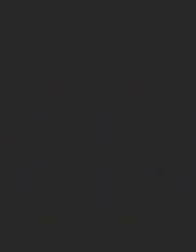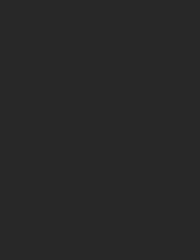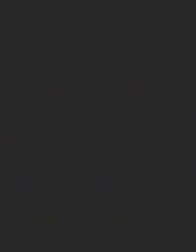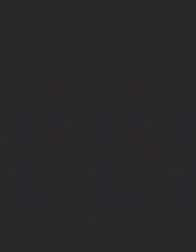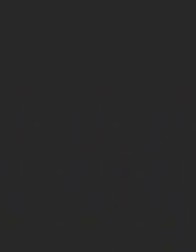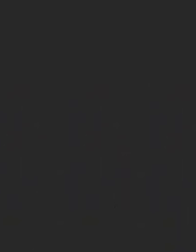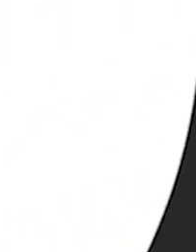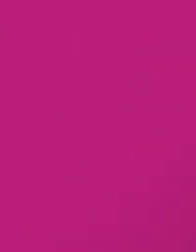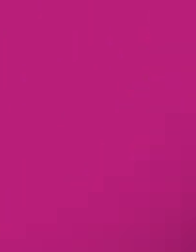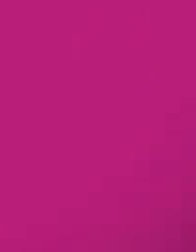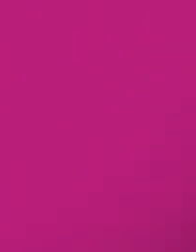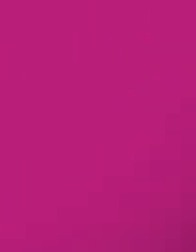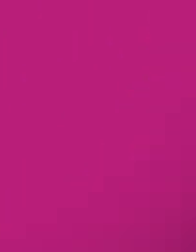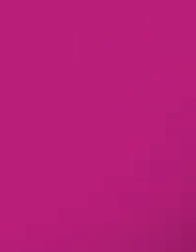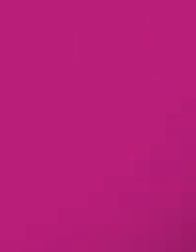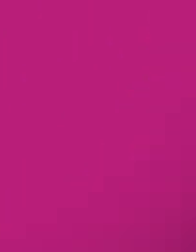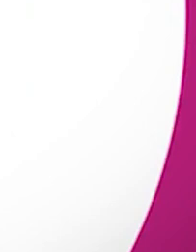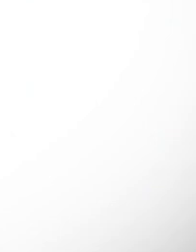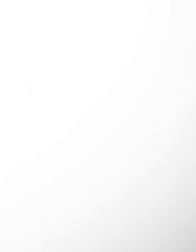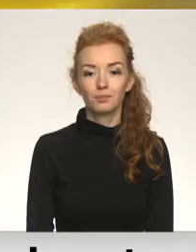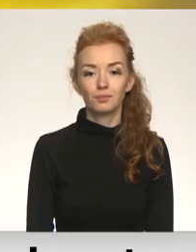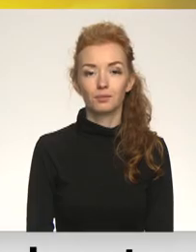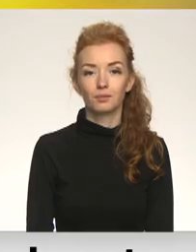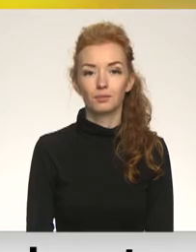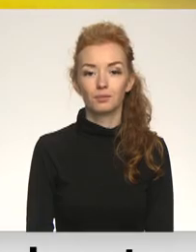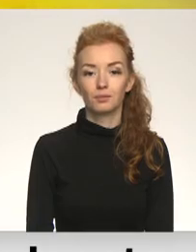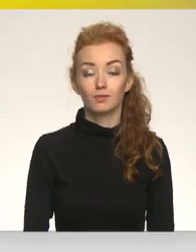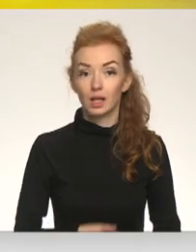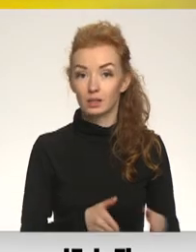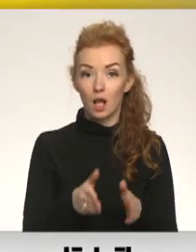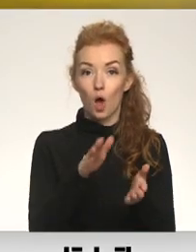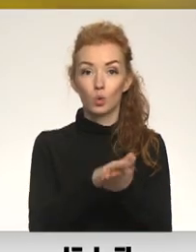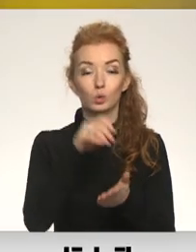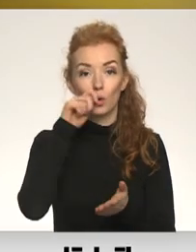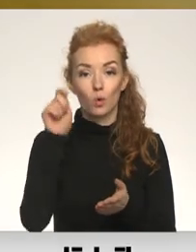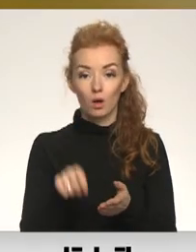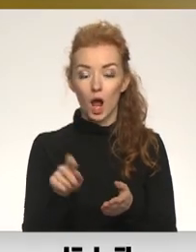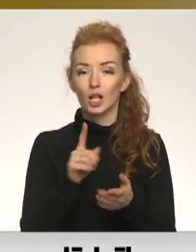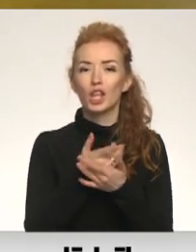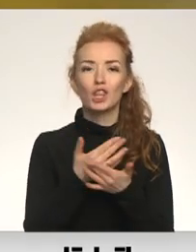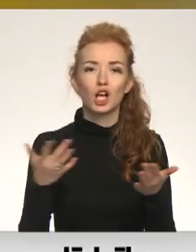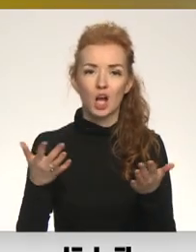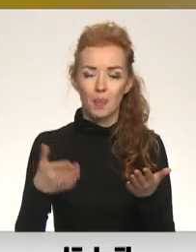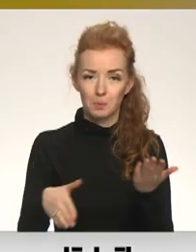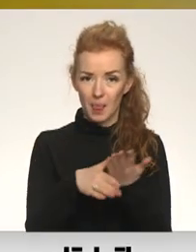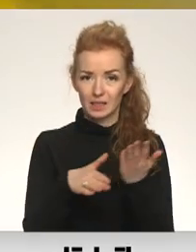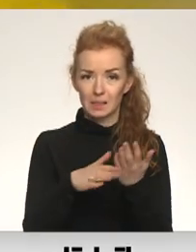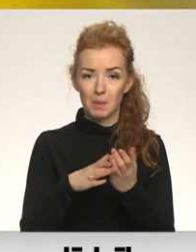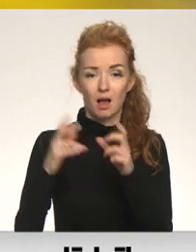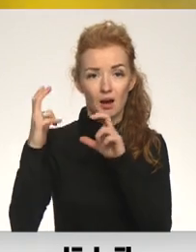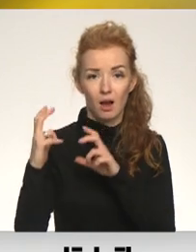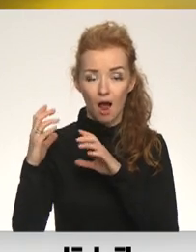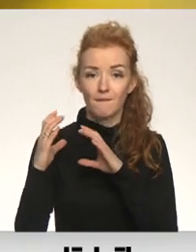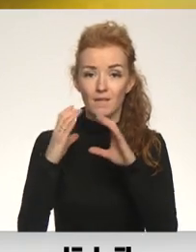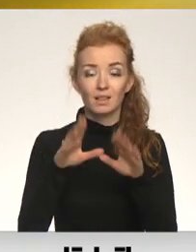Re! Viss ēters ir te! Ceļā uz Ukrainu šajās dienās ir dažādas humānās palīdzības kravas. Lai